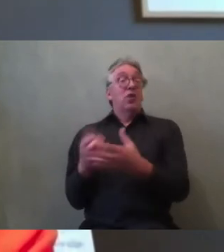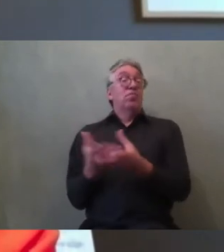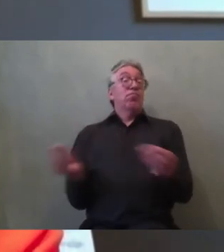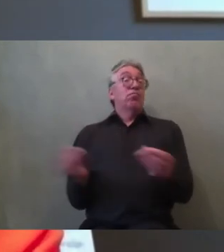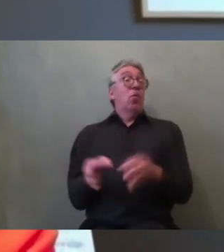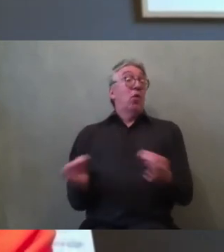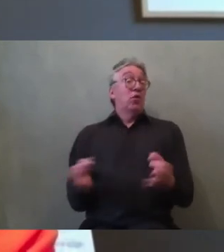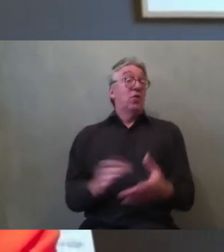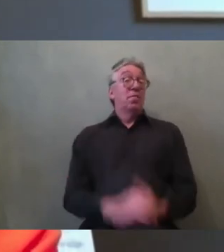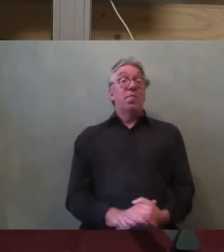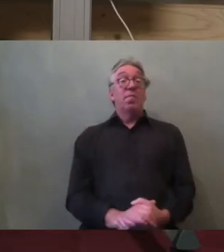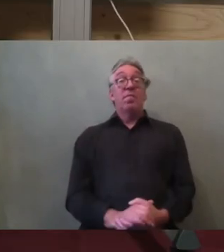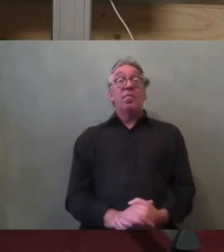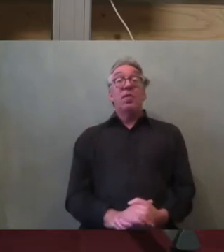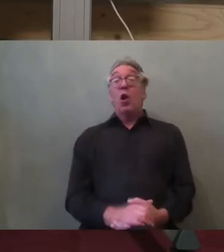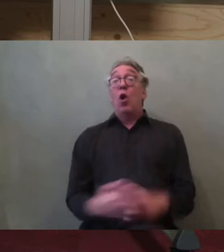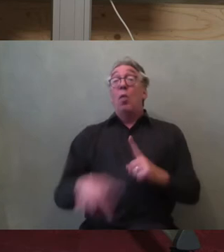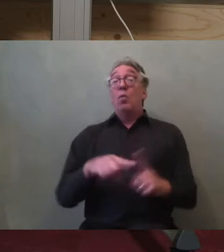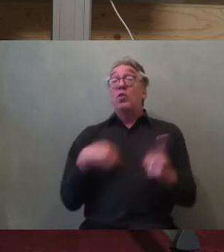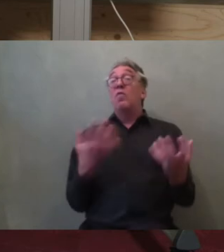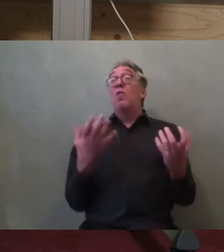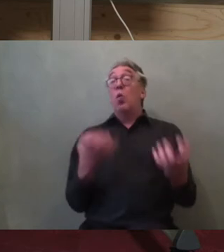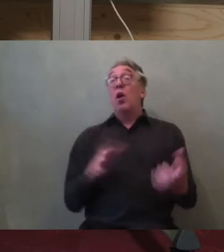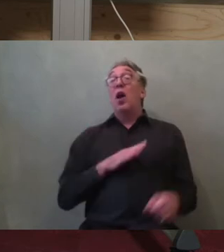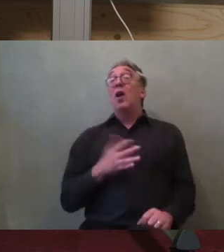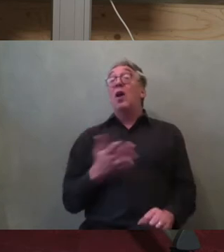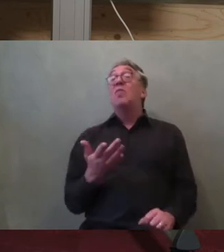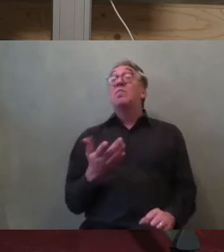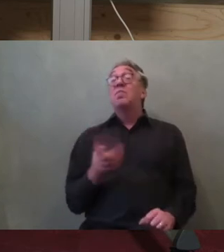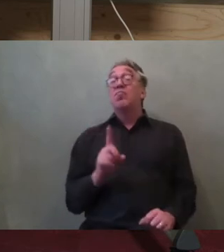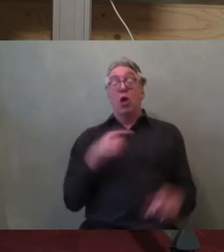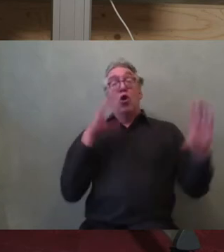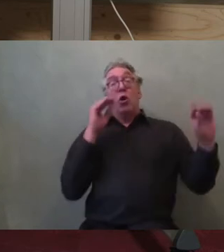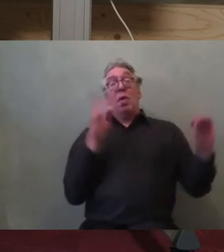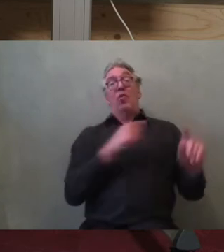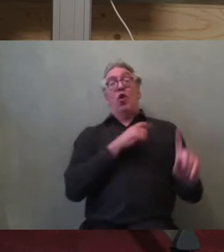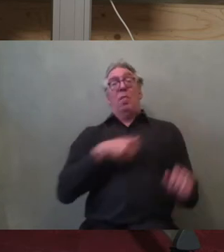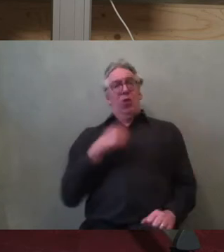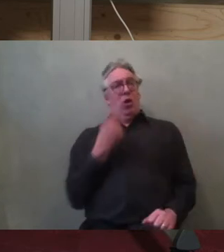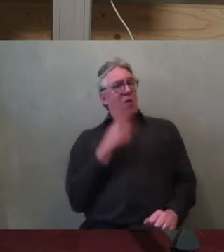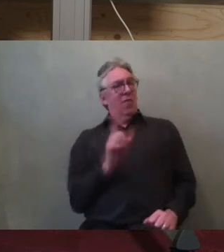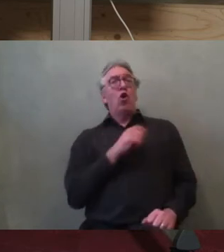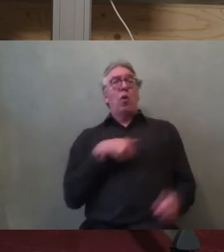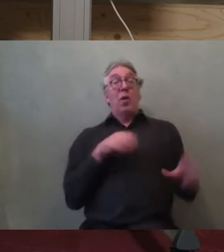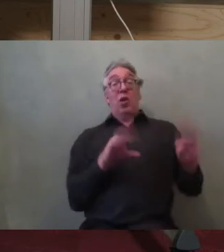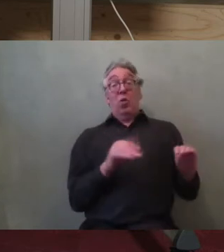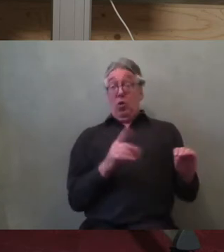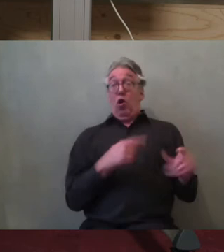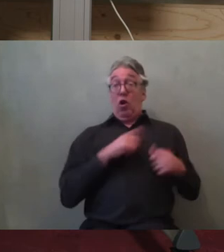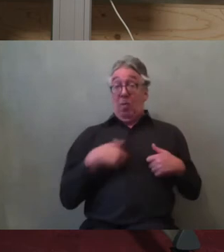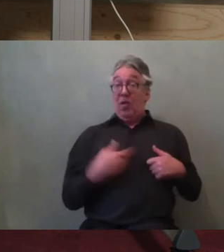En daarnaast willen wij ook graag in gesprek met gemeenten, om met gemeenten te kijken wat zij zouden kunnen doen, want die geven natuurlijk ook heel veel subsidie aan